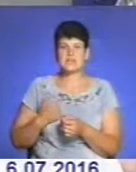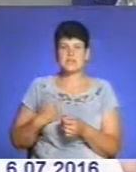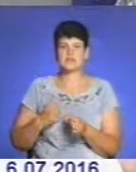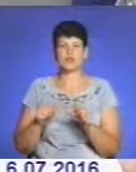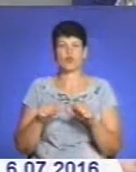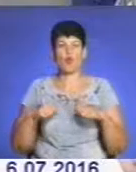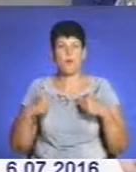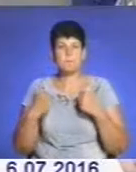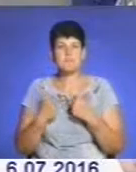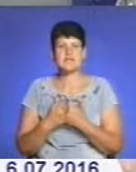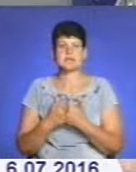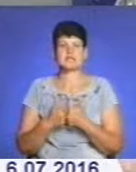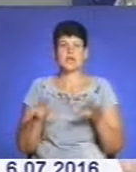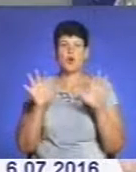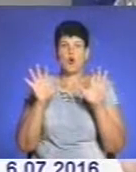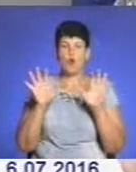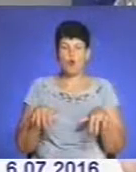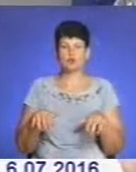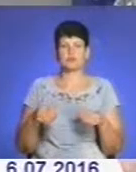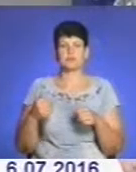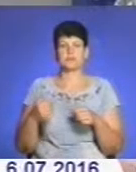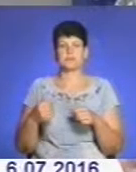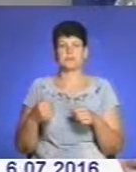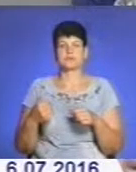комісії, і голови призивних комісій